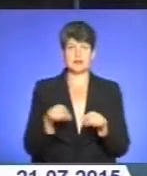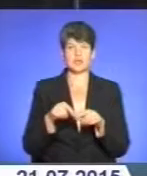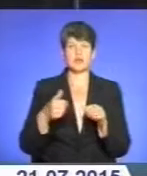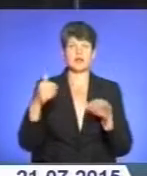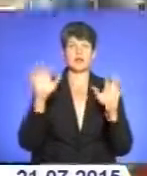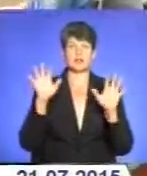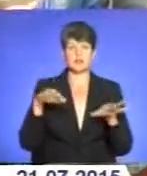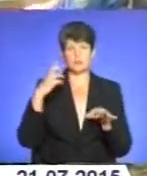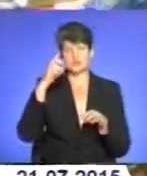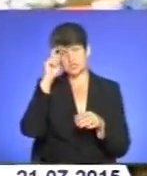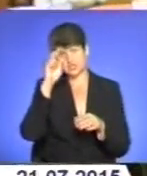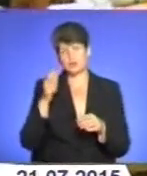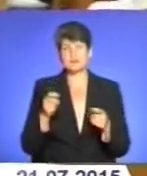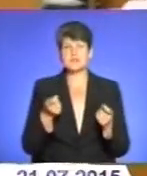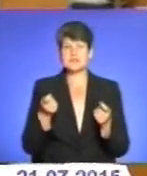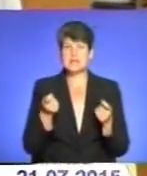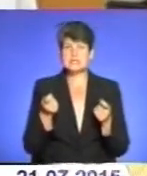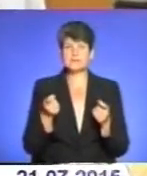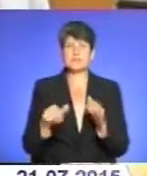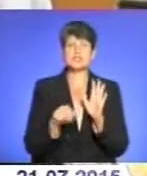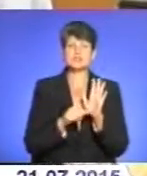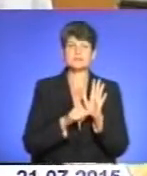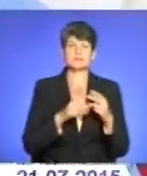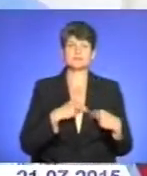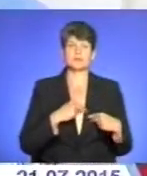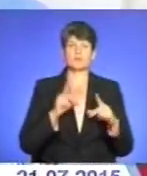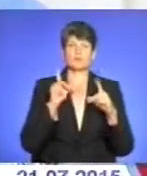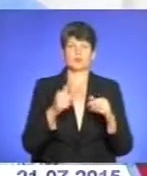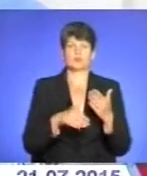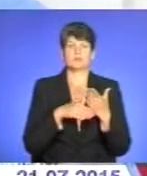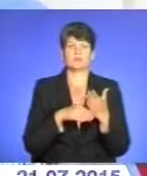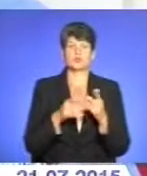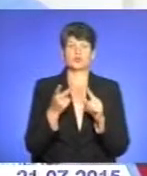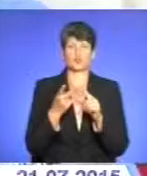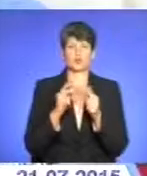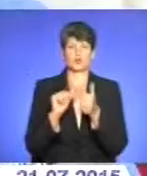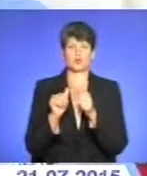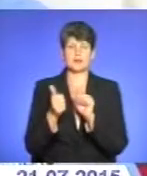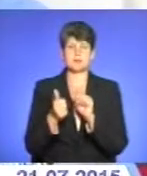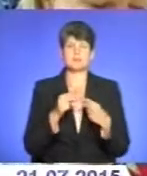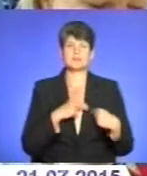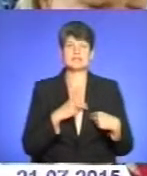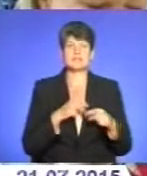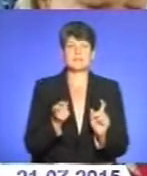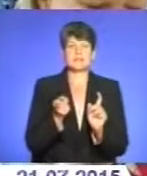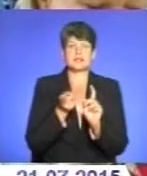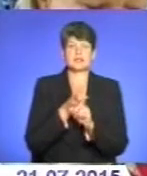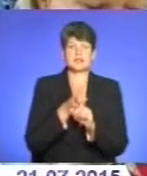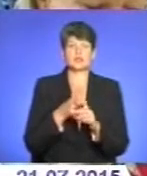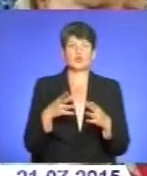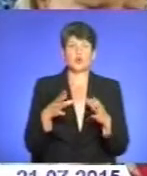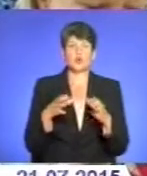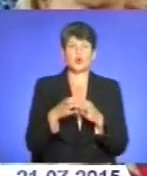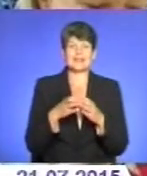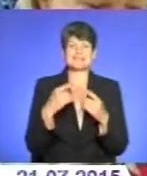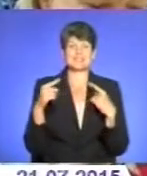адміністрації. 6 добровольців поїхали у зону АТО під час 2-ї ротації. Працівники фіскальної служби приєдналися до колег з інших